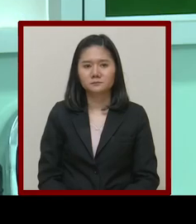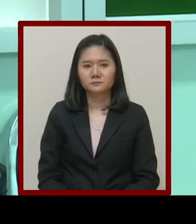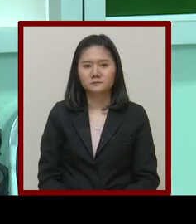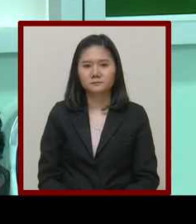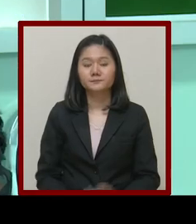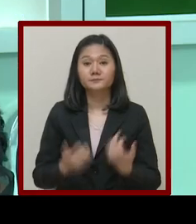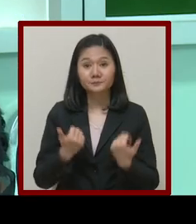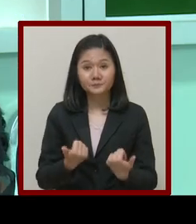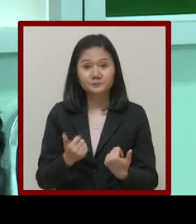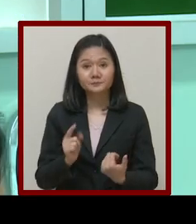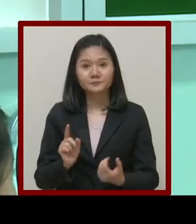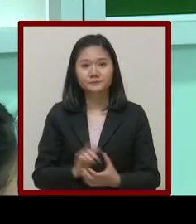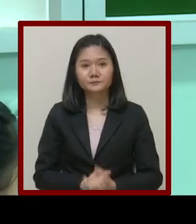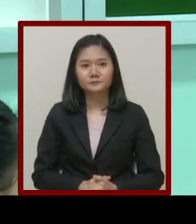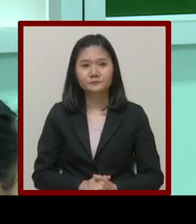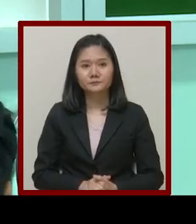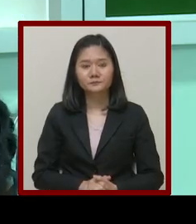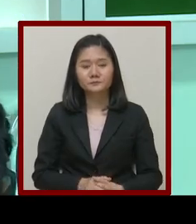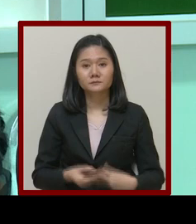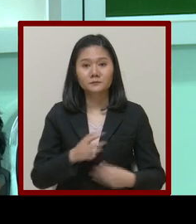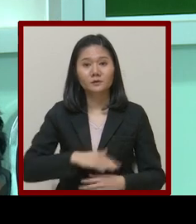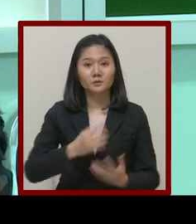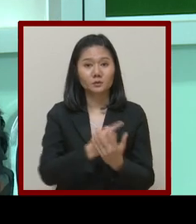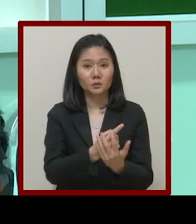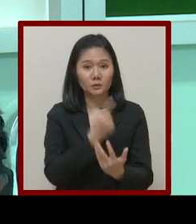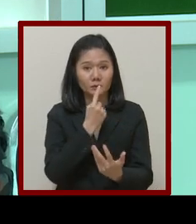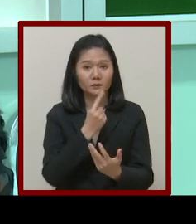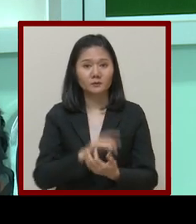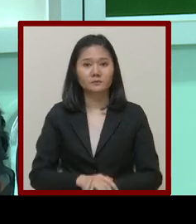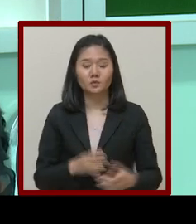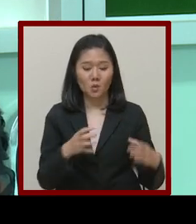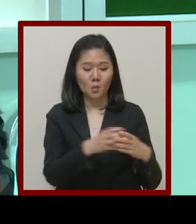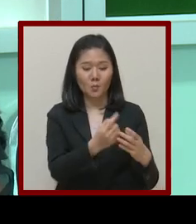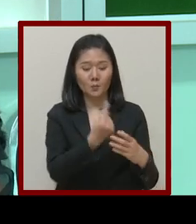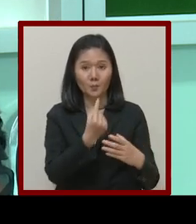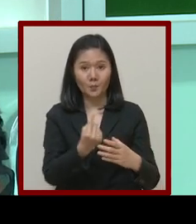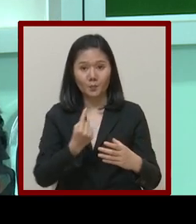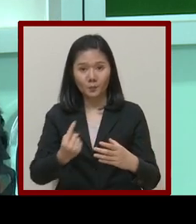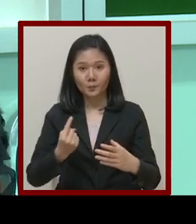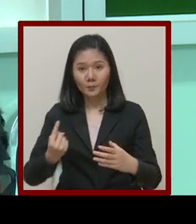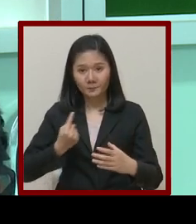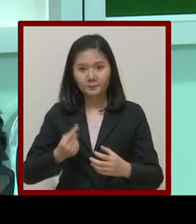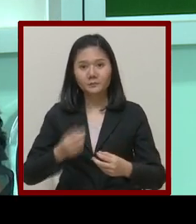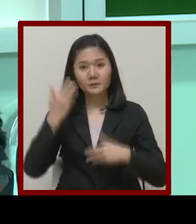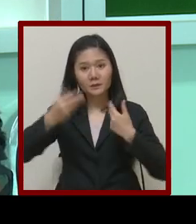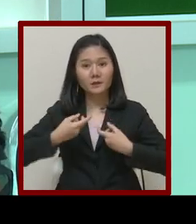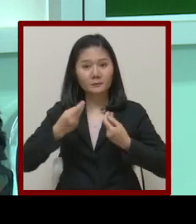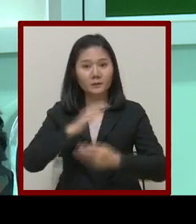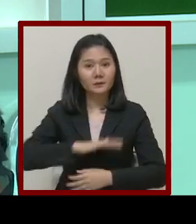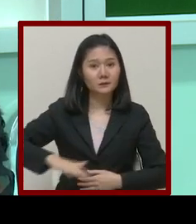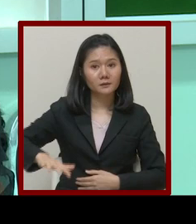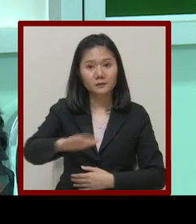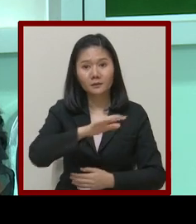เอาละค่ะนักเรียนเดี๋ยวจะให้นักเรียนส่งตัวแทนออกมาทีละกลุ่มนะคะจากกิจกรรมที่ครูได้มอบหมายให้พวกเ